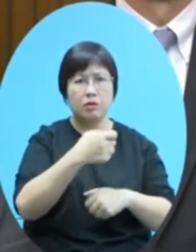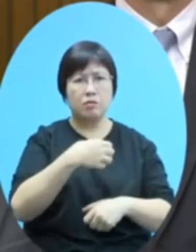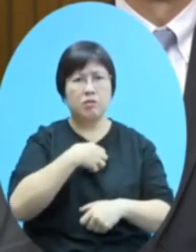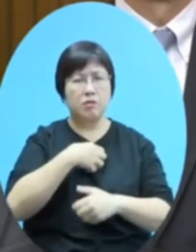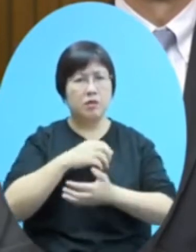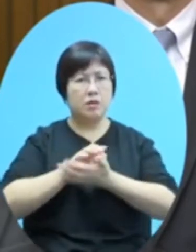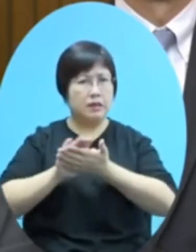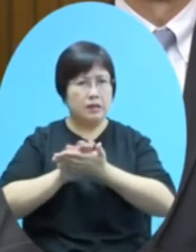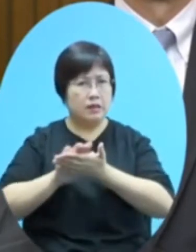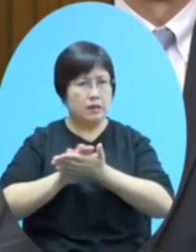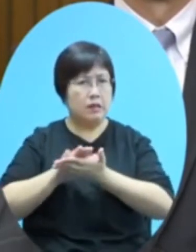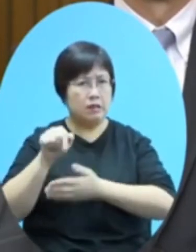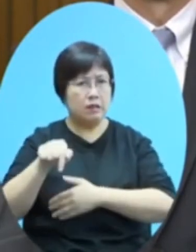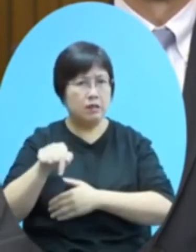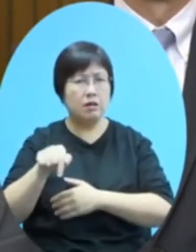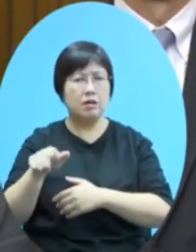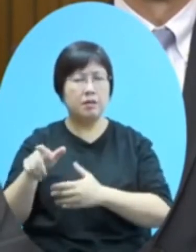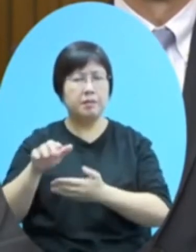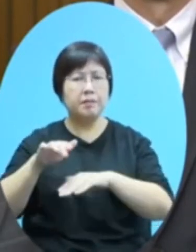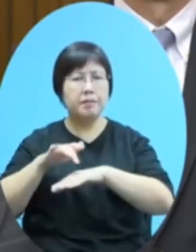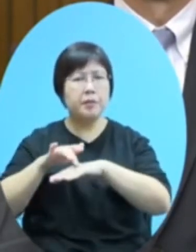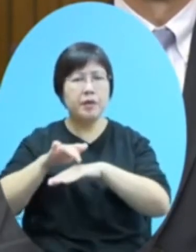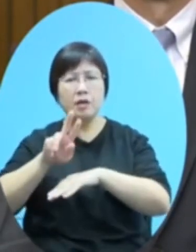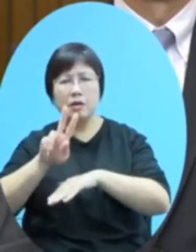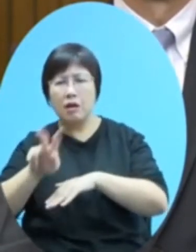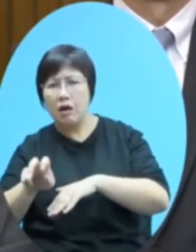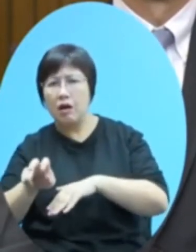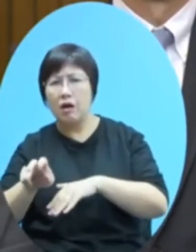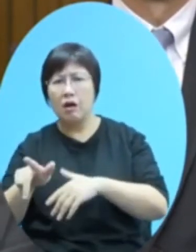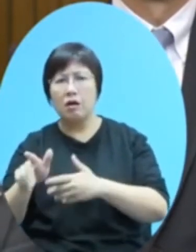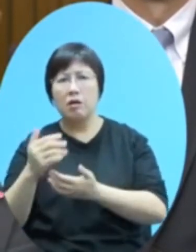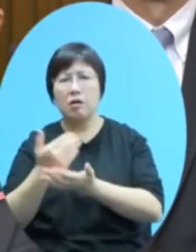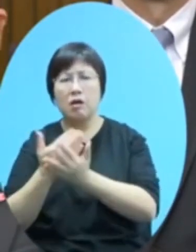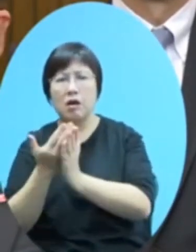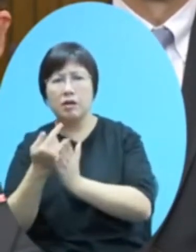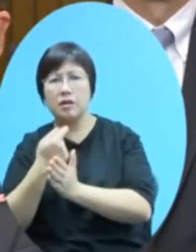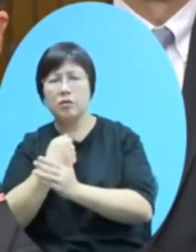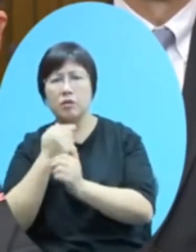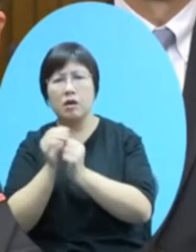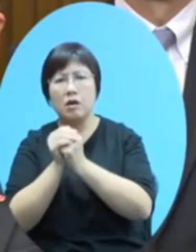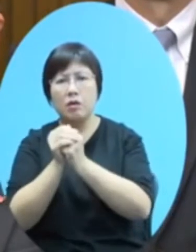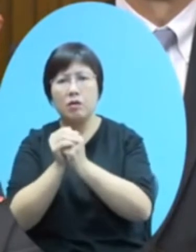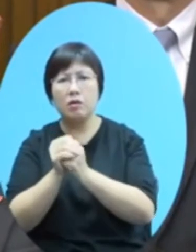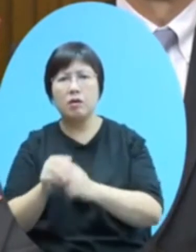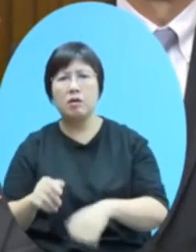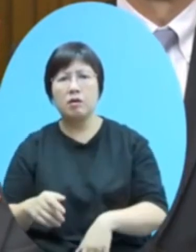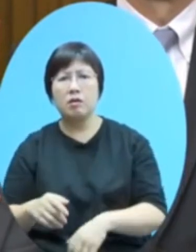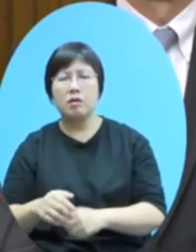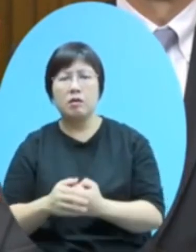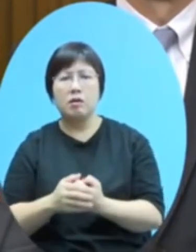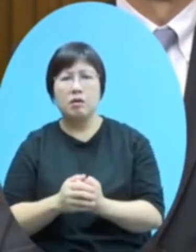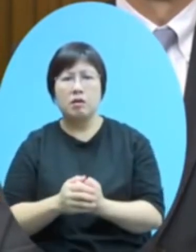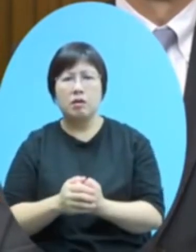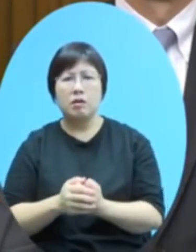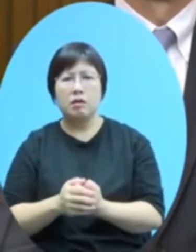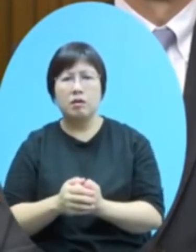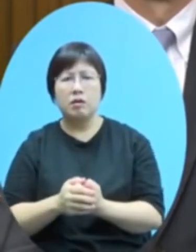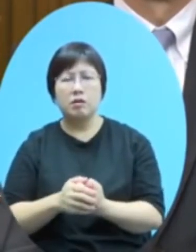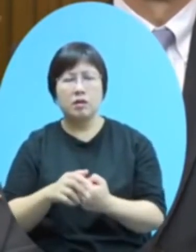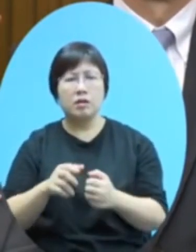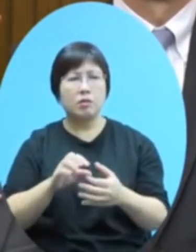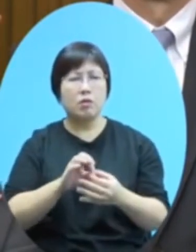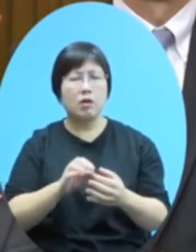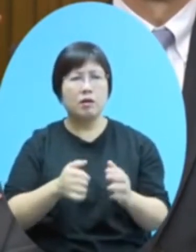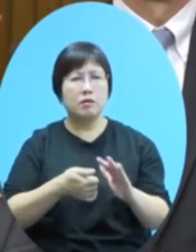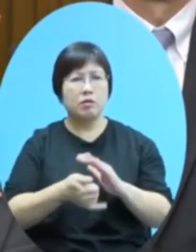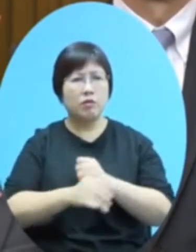这件事，或者现在这些表面上的多方的诉求，已经是离开了有关条例的修